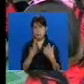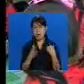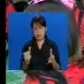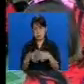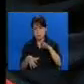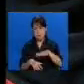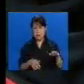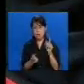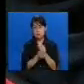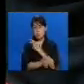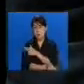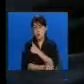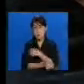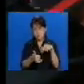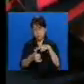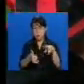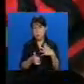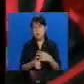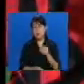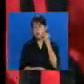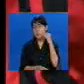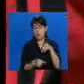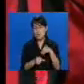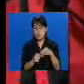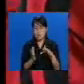ไม่ได้พบแพทย์หลายครอบครัวก็รับประทานยา